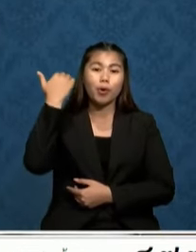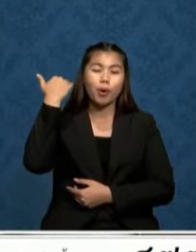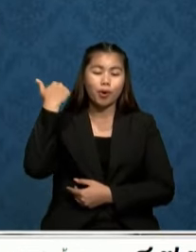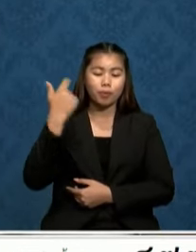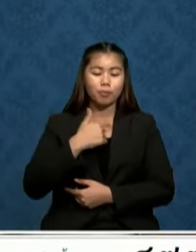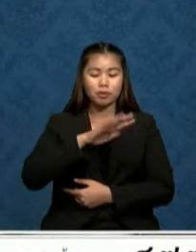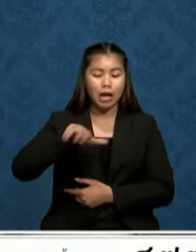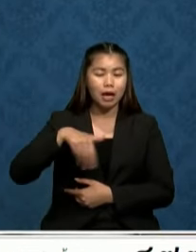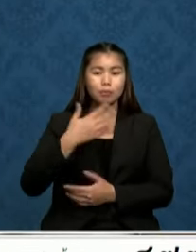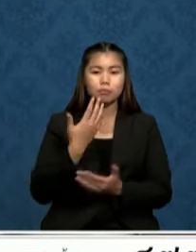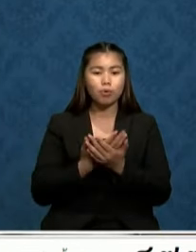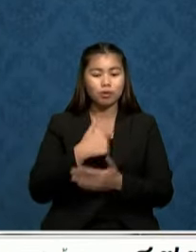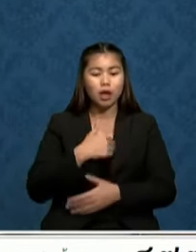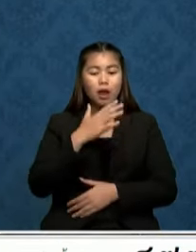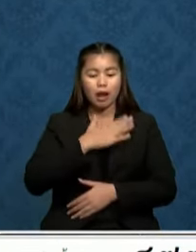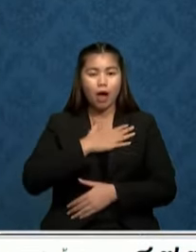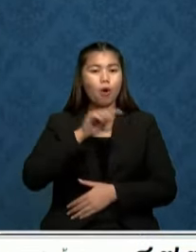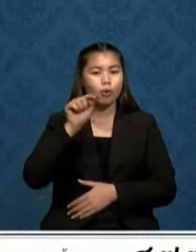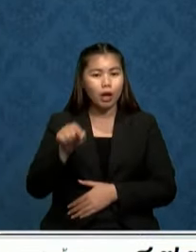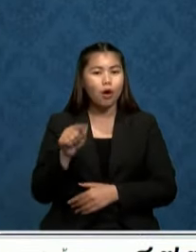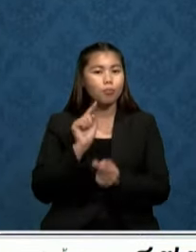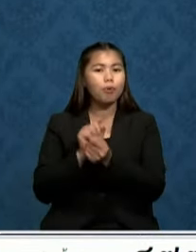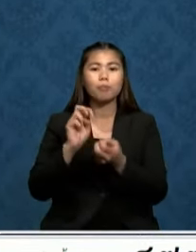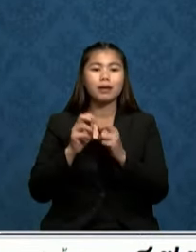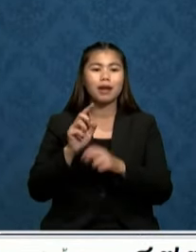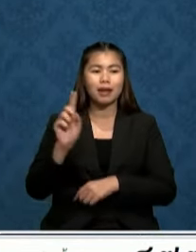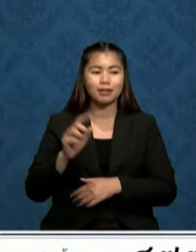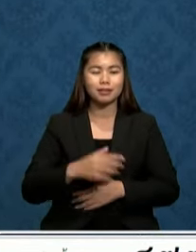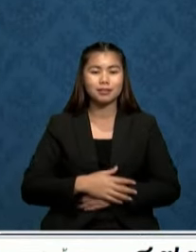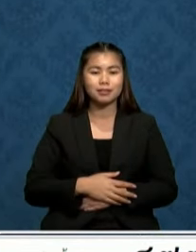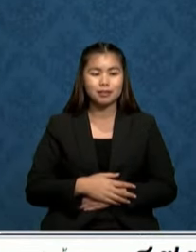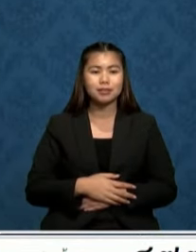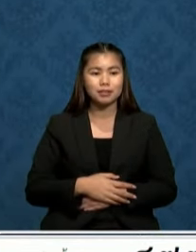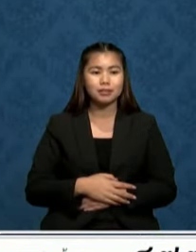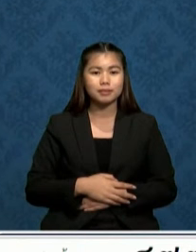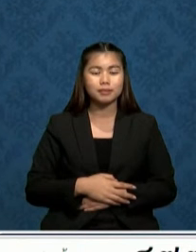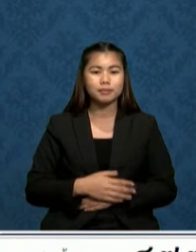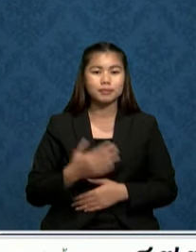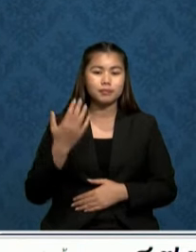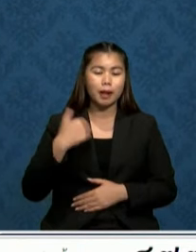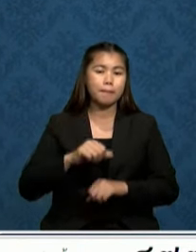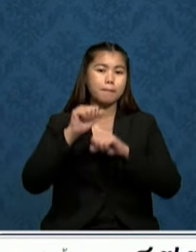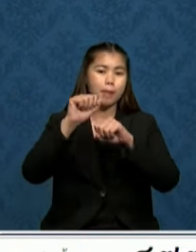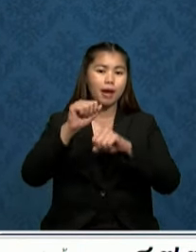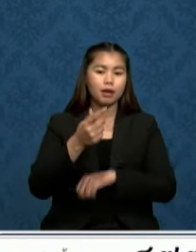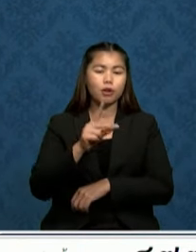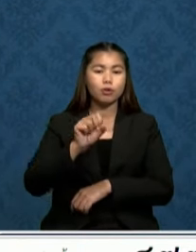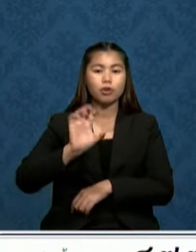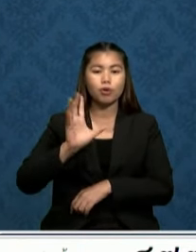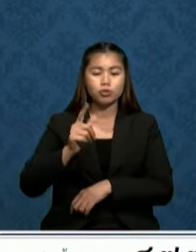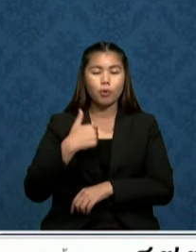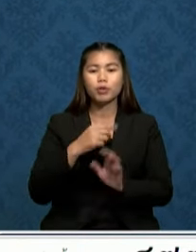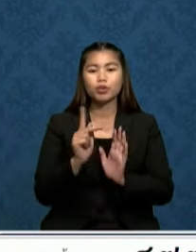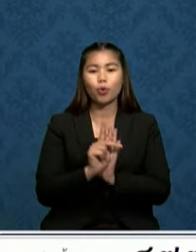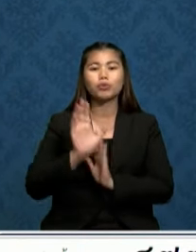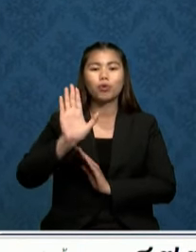พวกผม พวกเราและพวกเขาเจออะไรกมาบางคอ ท่านประกาศรักษาคาม identified แชากคอศ. มันเป็กดเข